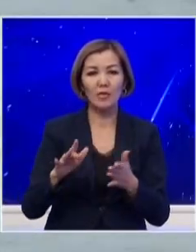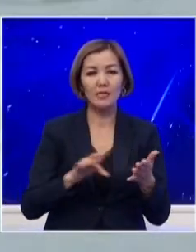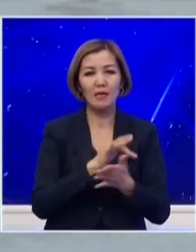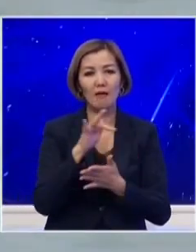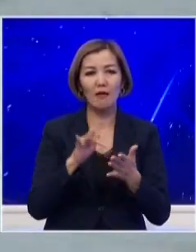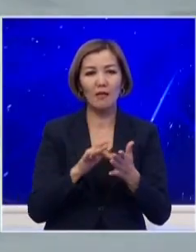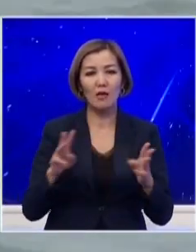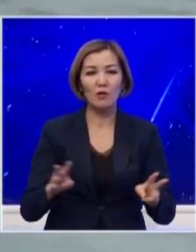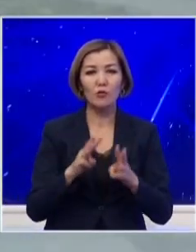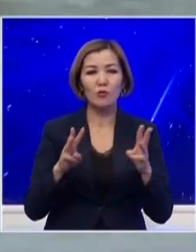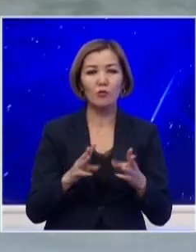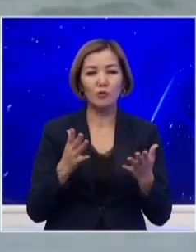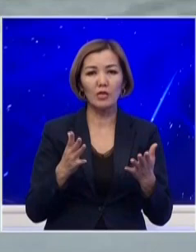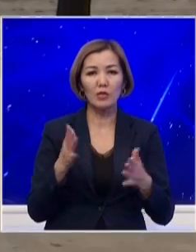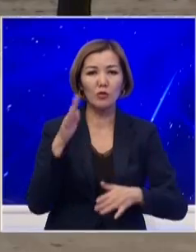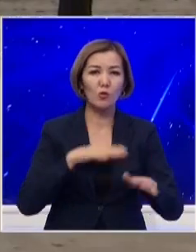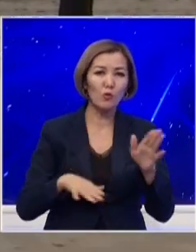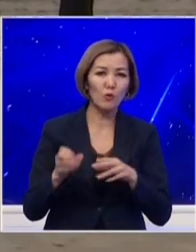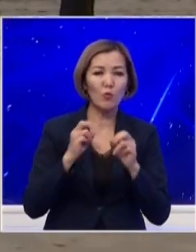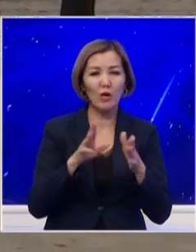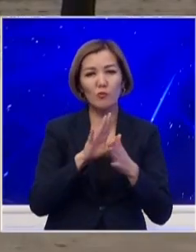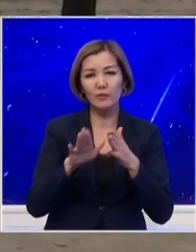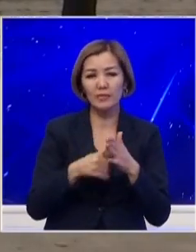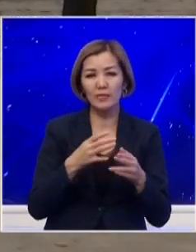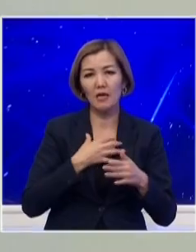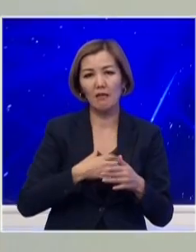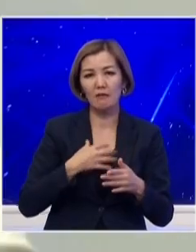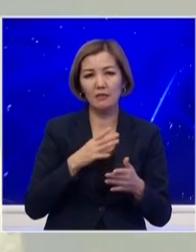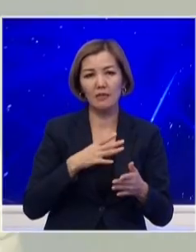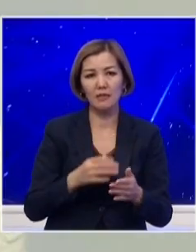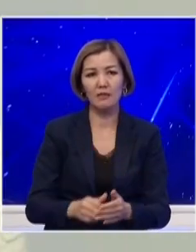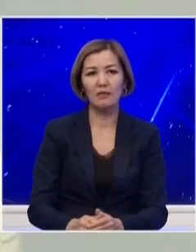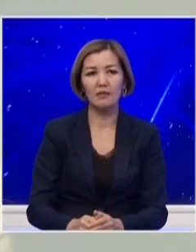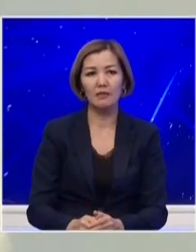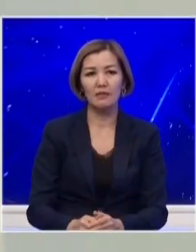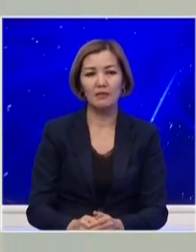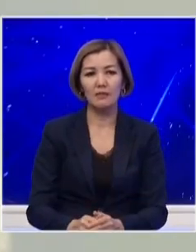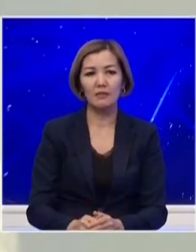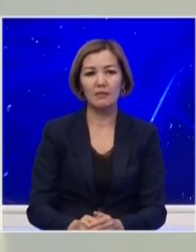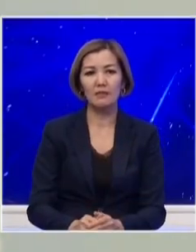соң тұрғындарды шомылу маусымындағы қауіпсіздік алаңдатады.